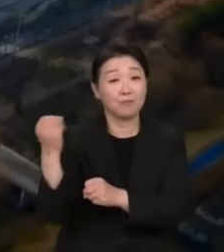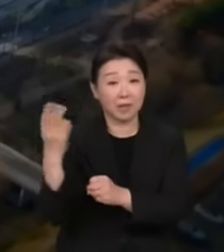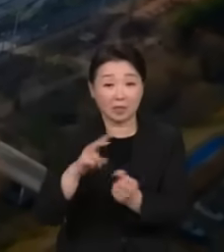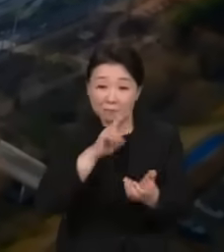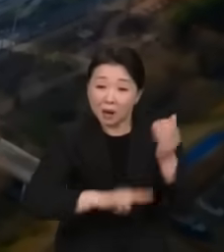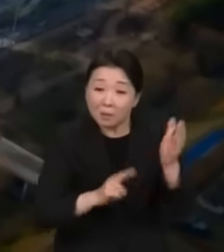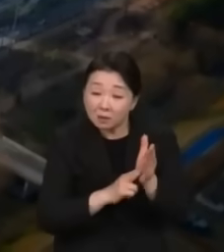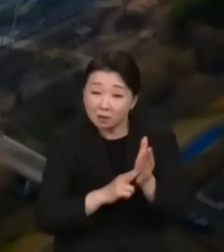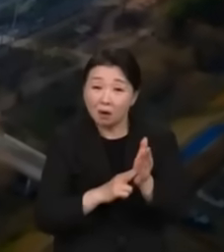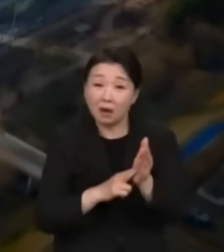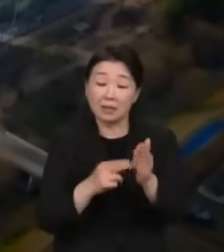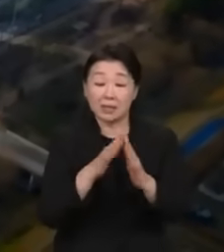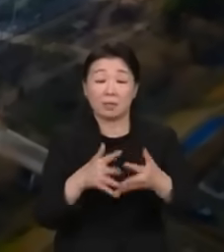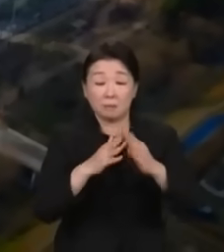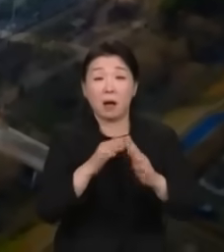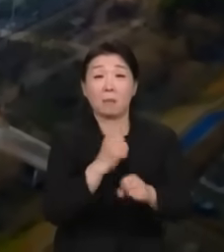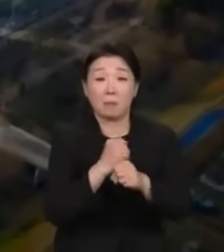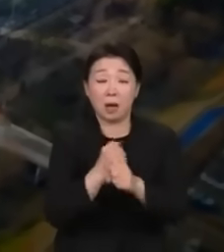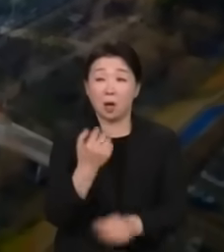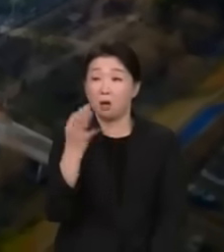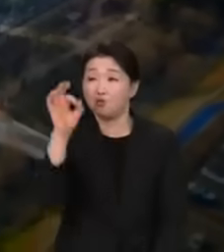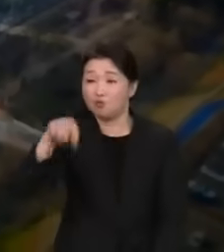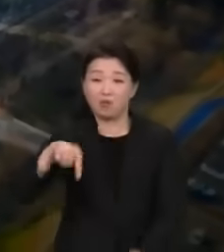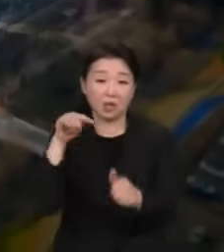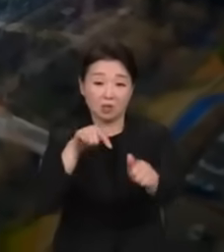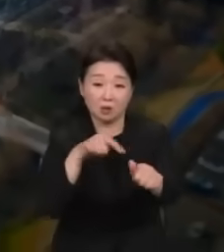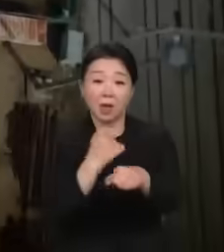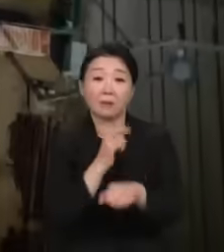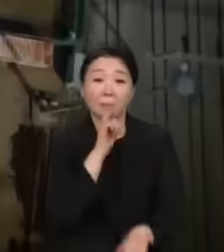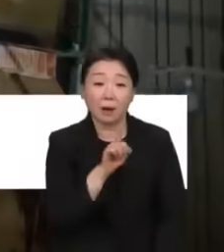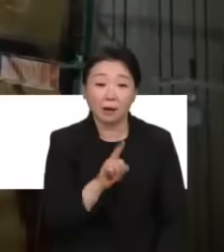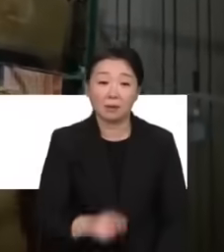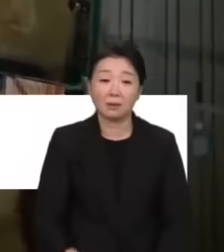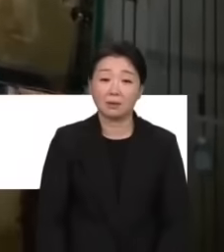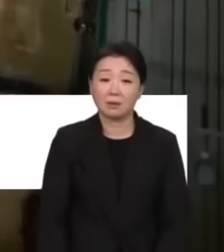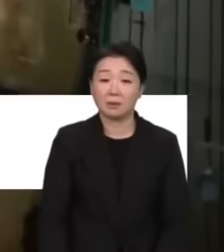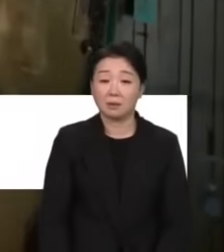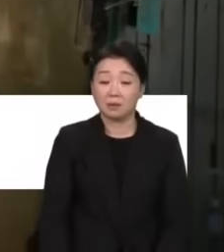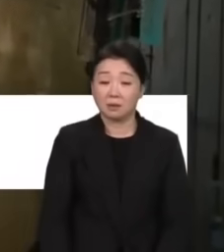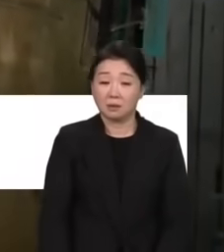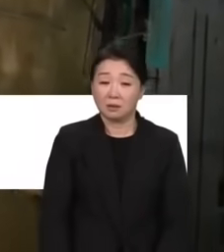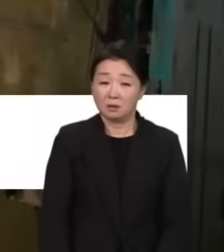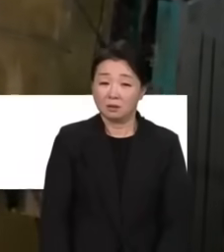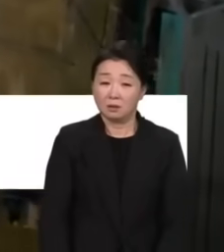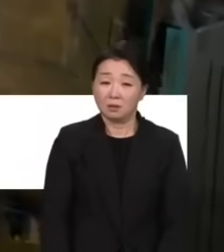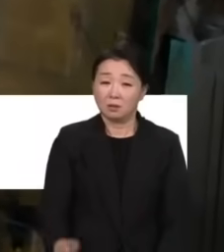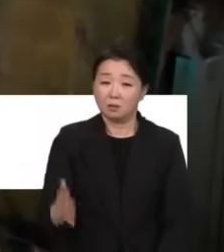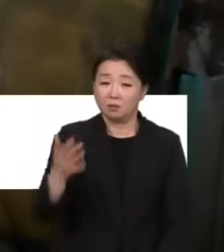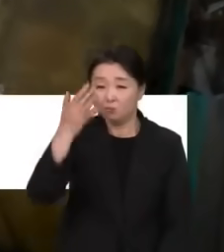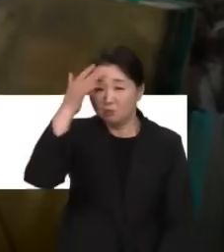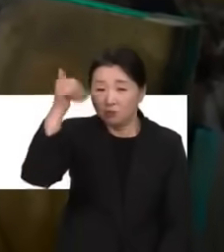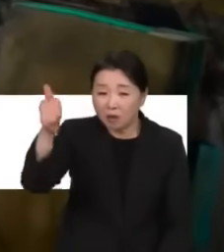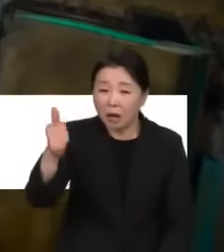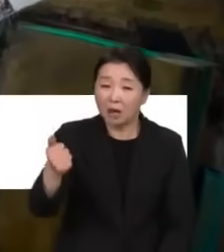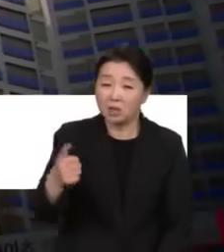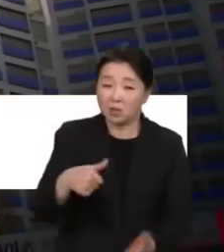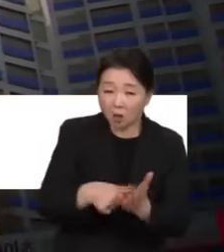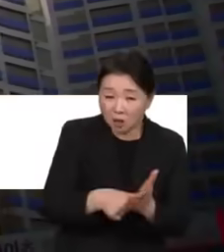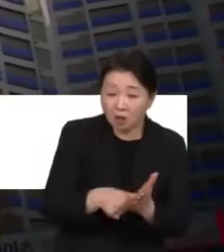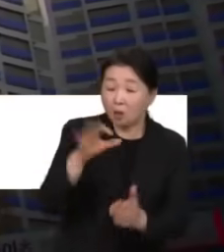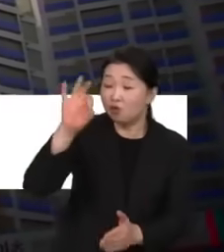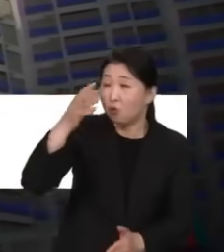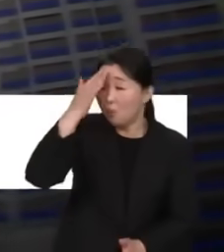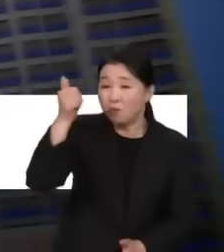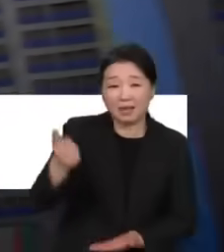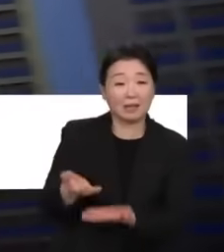직원은 이 팀이 우 씨의 지휘를 받았다고 했습니다. 부문장한테 받은 결재를 가지고 우지영 본부장한테 또 가져갑니다.